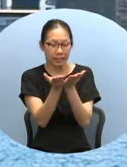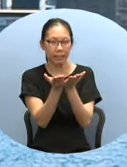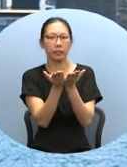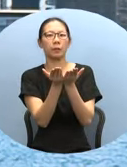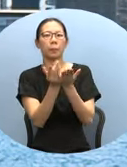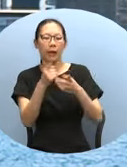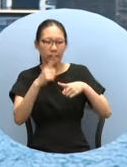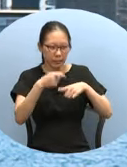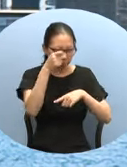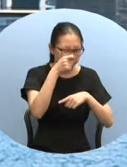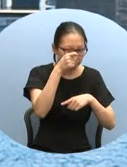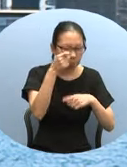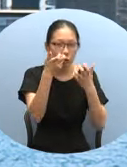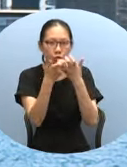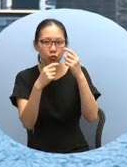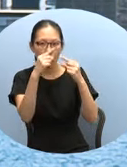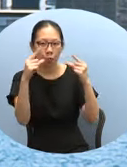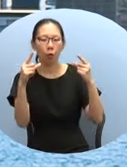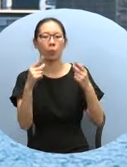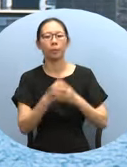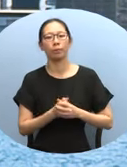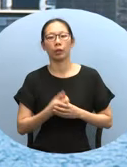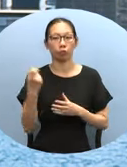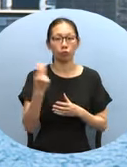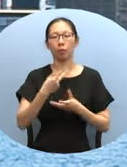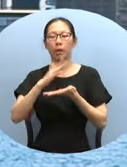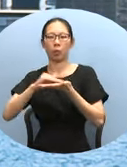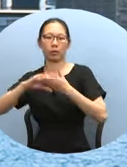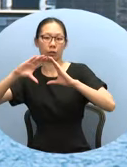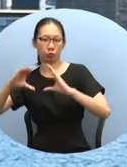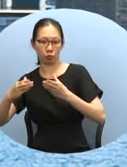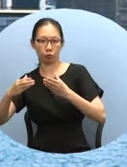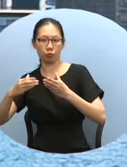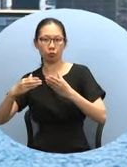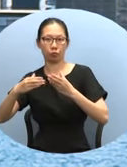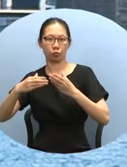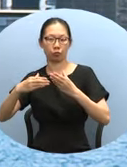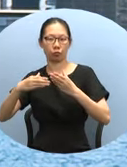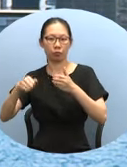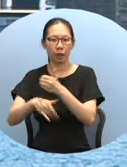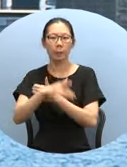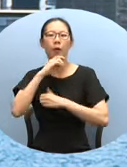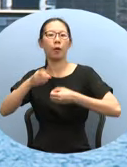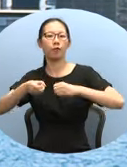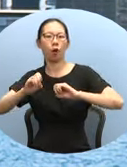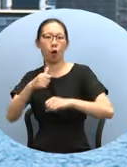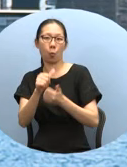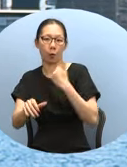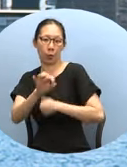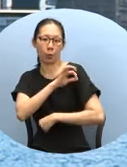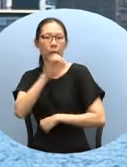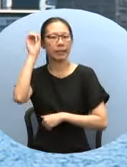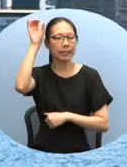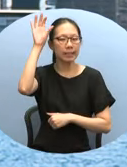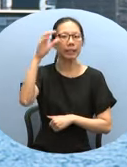證同埋臨床嘅數據咧為依歸，並諮詢咧衛生署核下相關科學委員會嘅意見，同